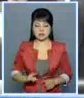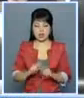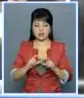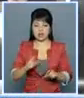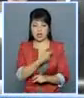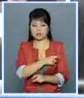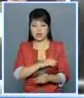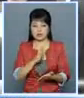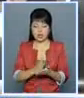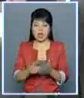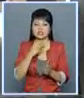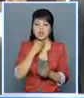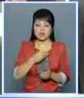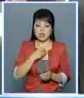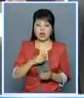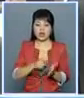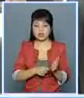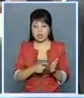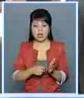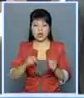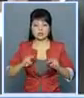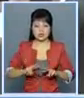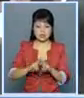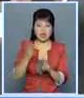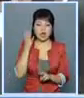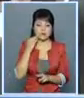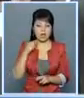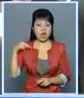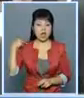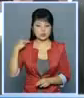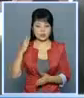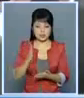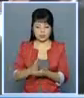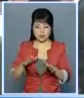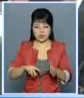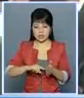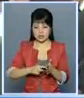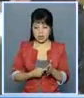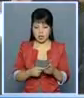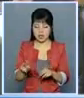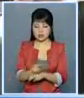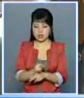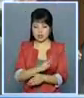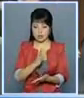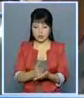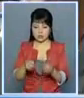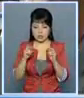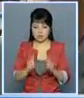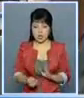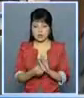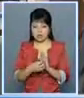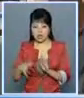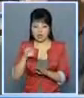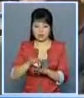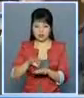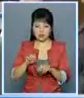Семейде, Қарағандыда, Астанада, Алматыда және Ақтөбеде. Әр орталықтың өзінше бір белгілі